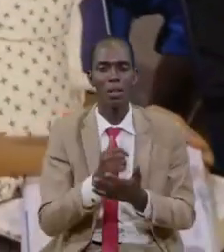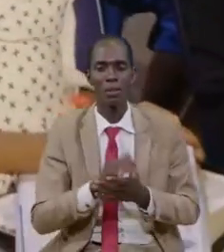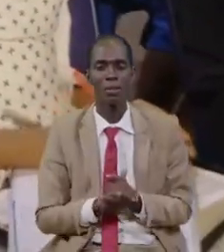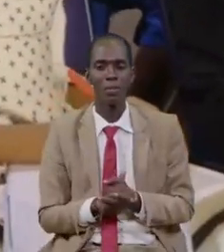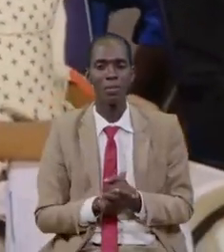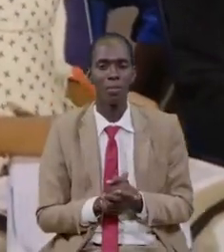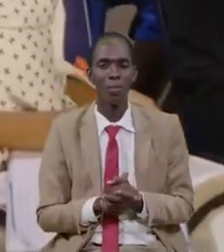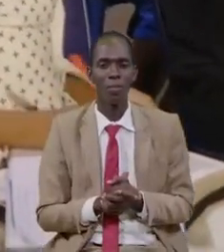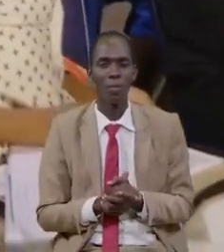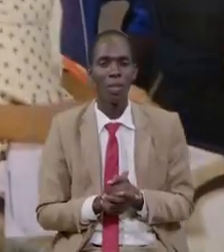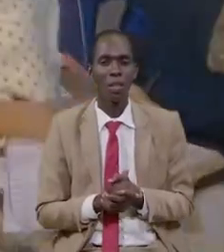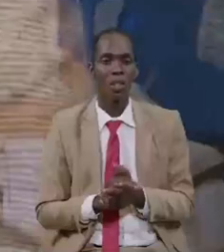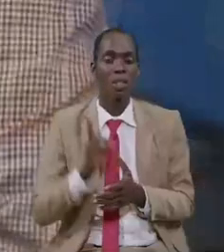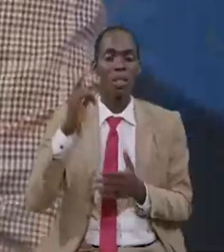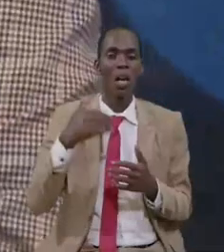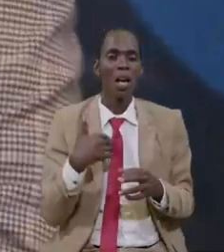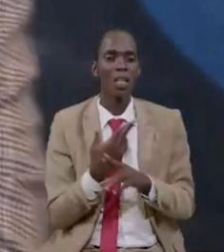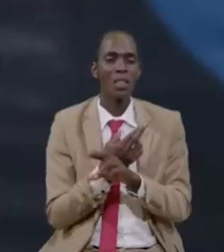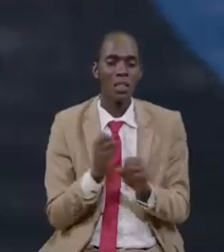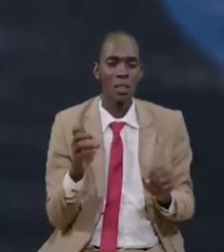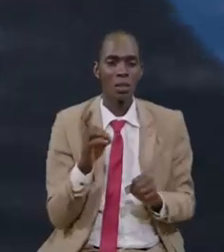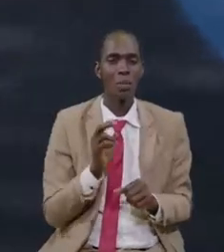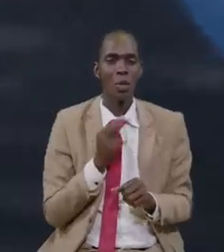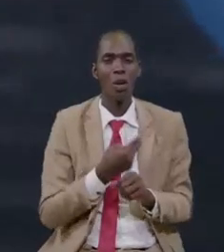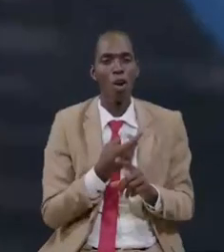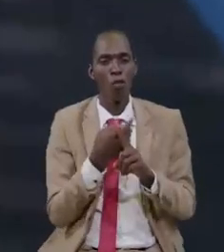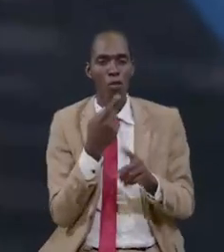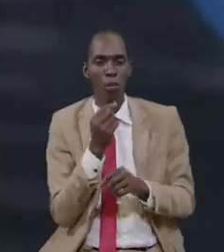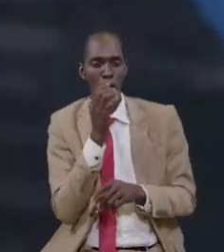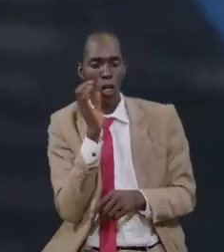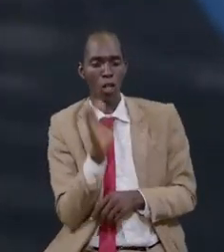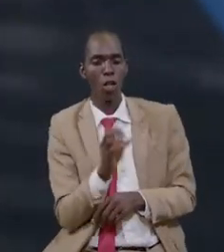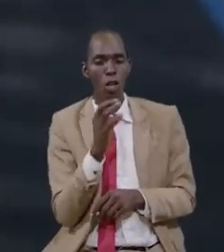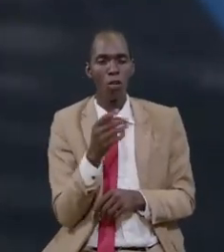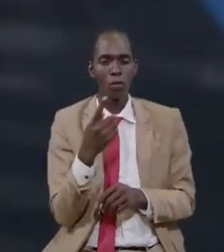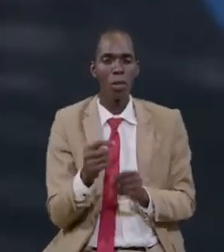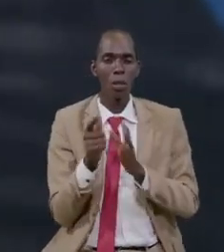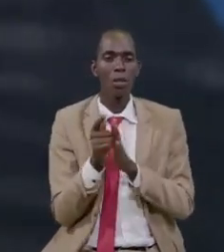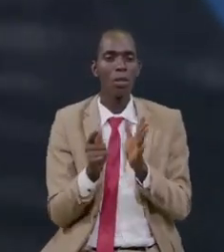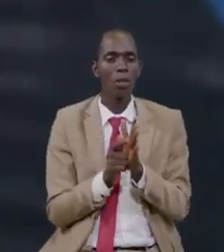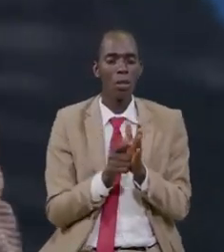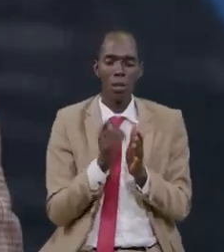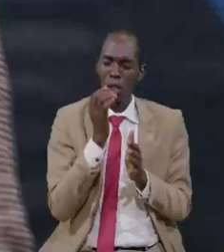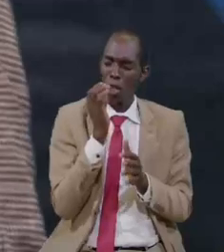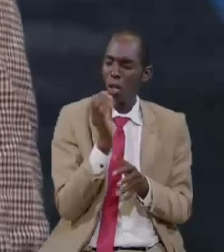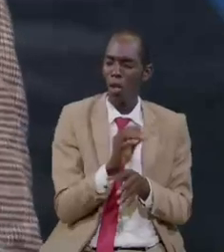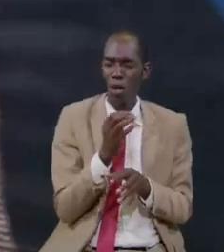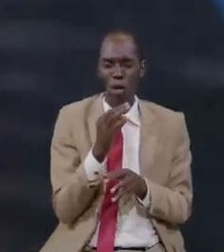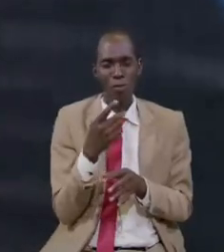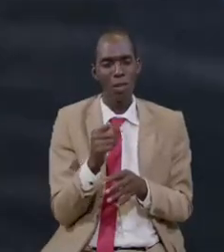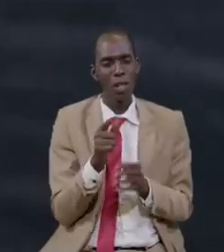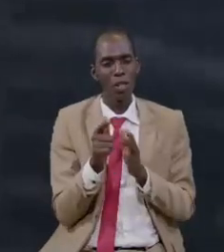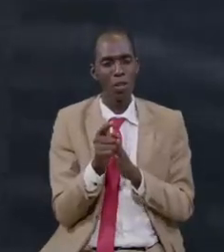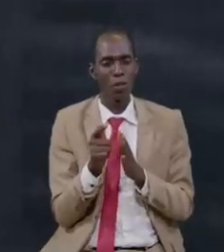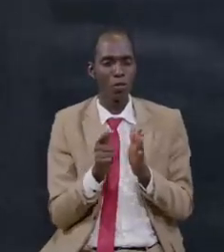Il nous a racheté de la malédiction de la loi. Malédiction de la loi. Ça veut dire quoi?